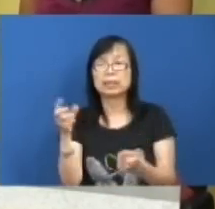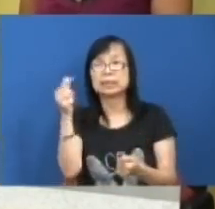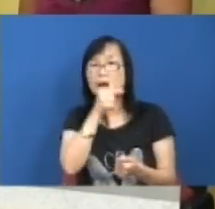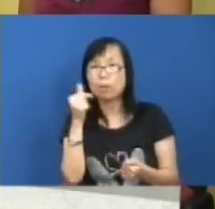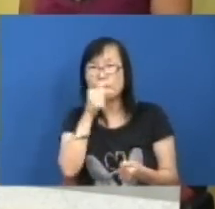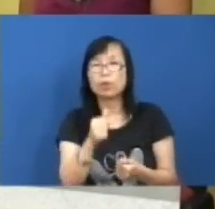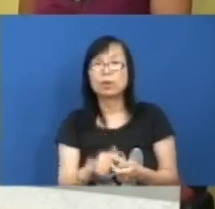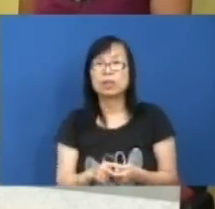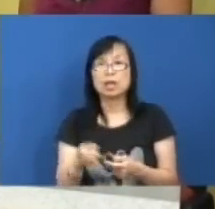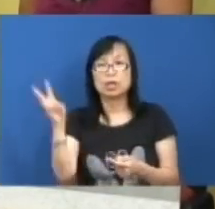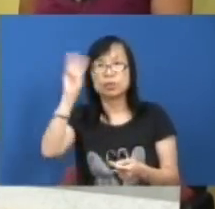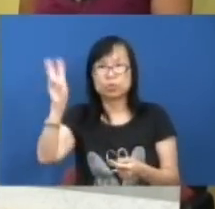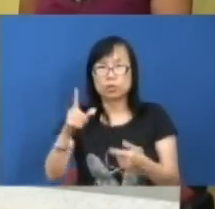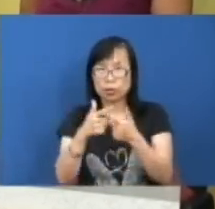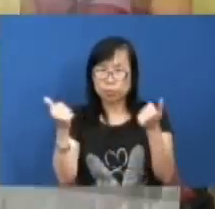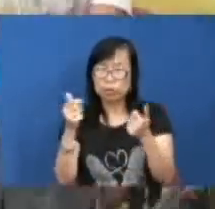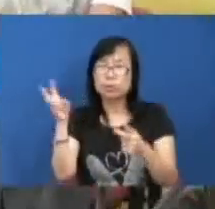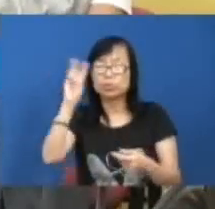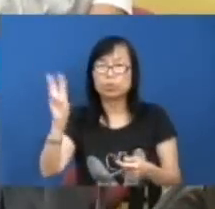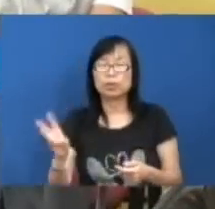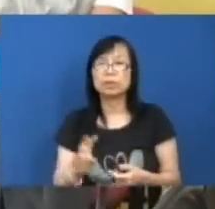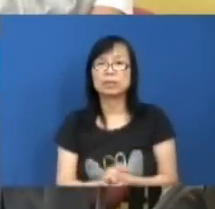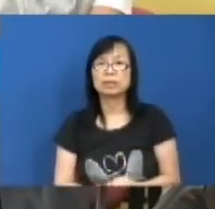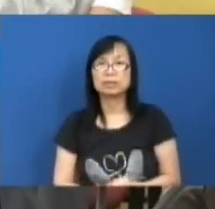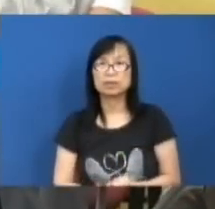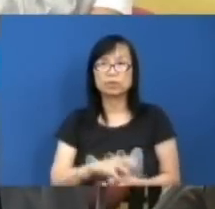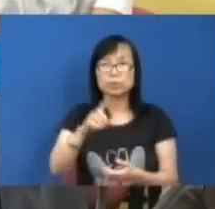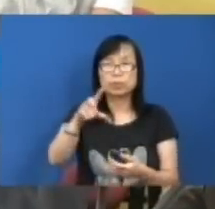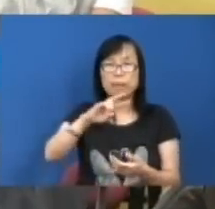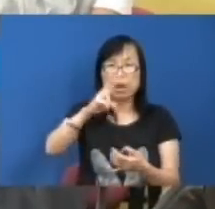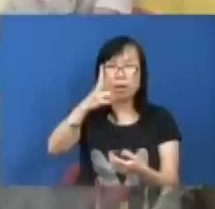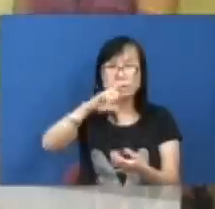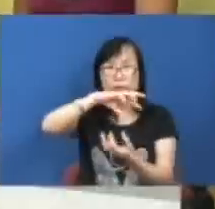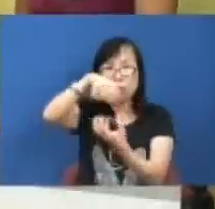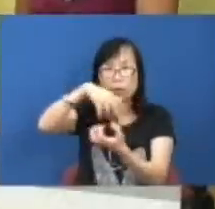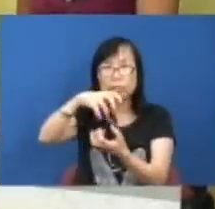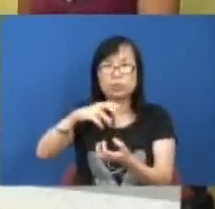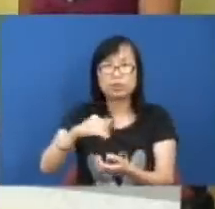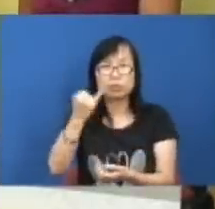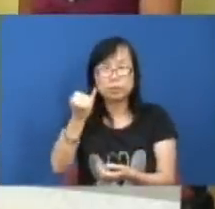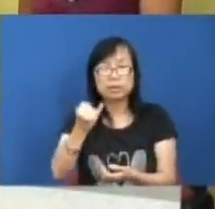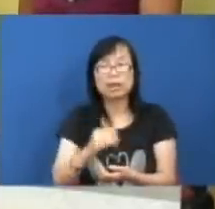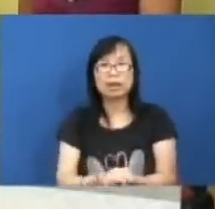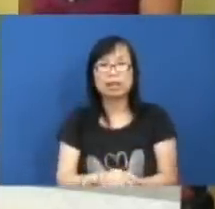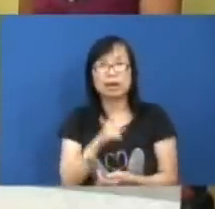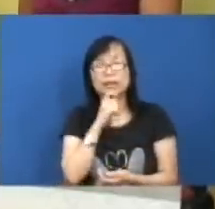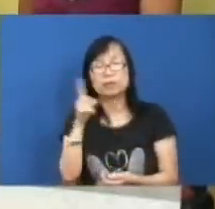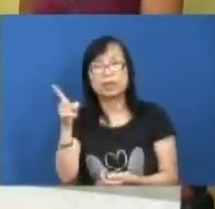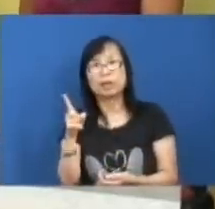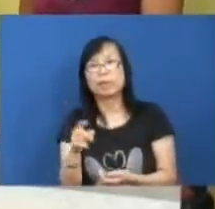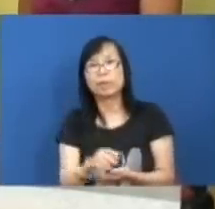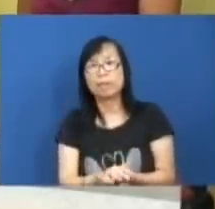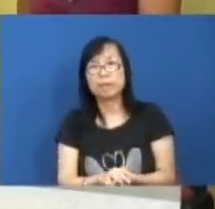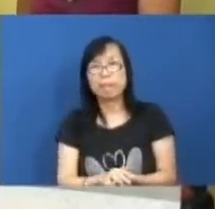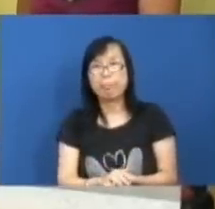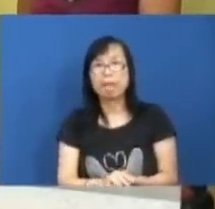語講就水對水就油對油。 係咯，但係如果撈咁埋就係咪會好大鑊嘅咧？會出事嘅咧？ 咁都試過有啲組合咧，就用油性嘅底漆就配翻